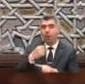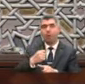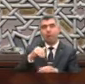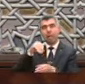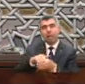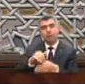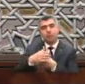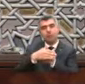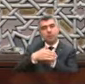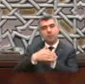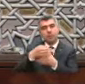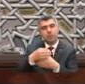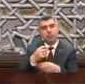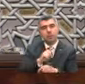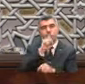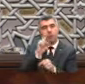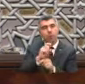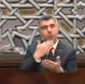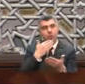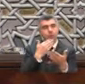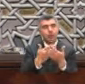للأحرار، فليتفضل أحدهم مشكورا.